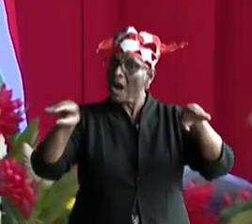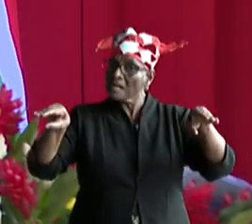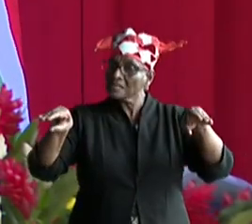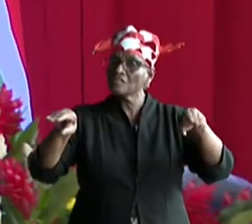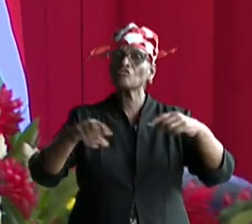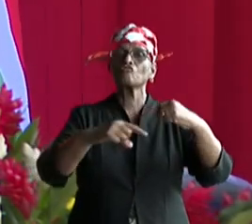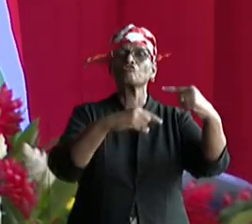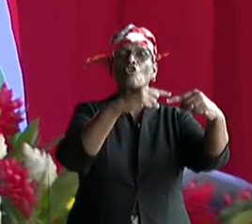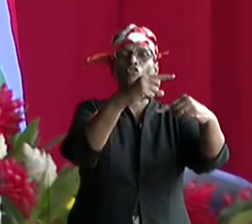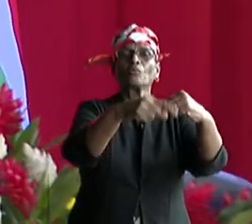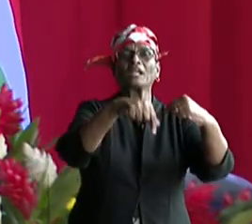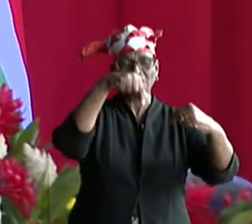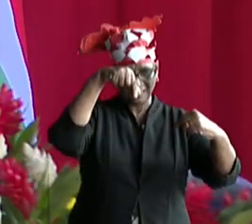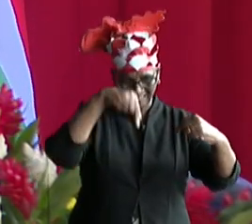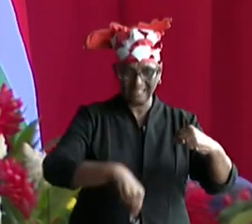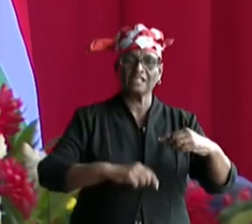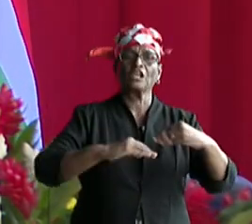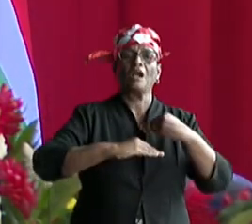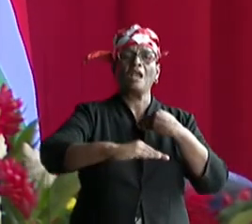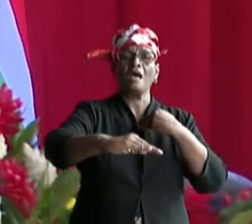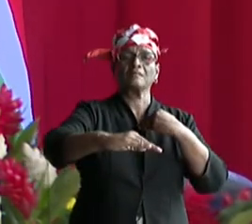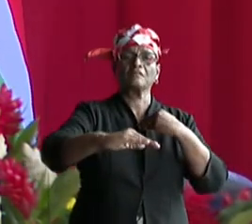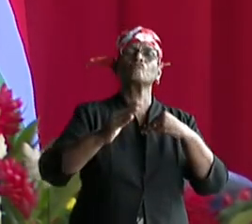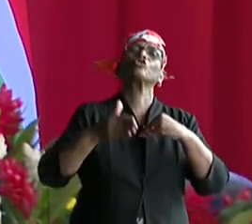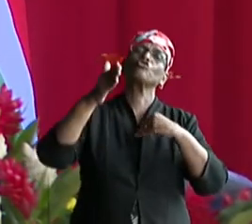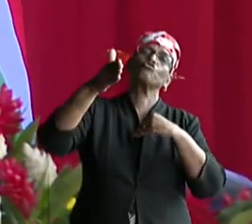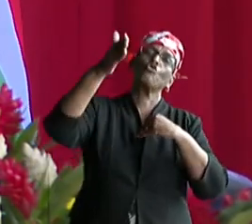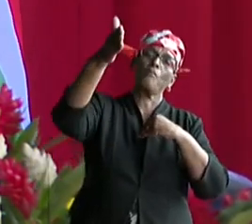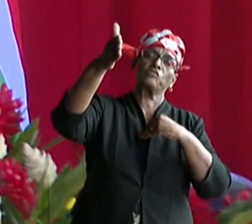ontwikkeling van dit land, natuurlijk in de toekomst.